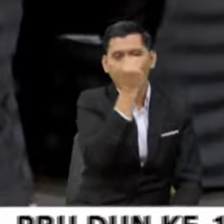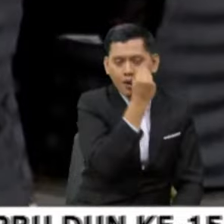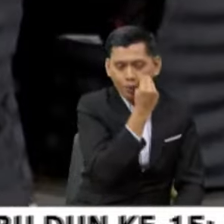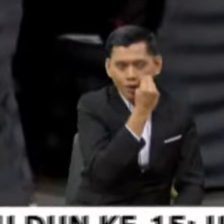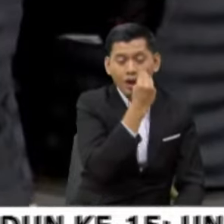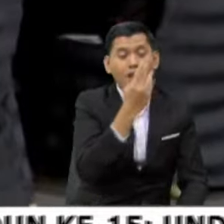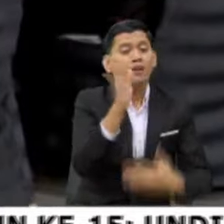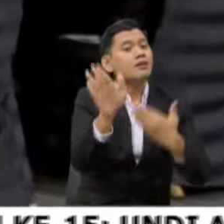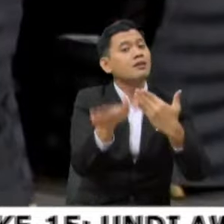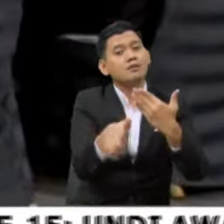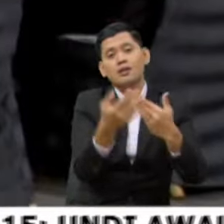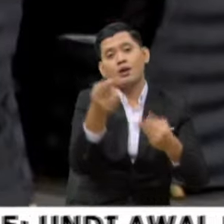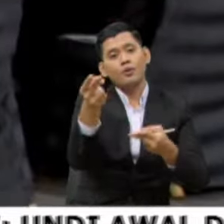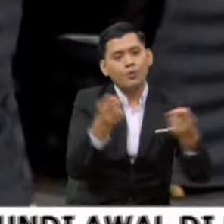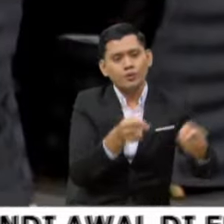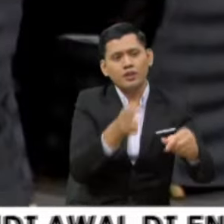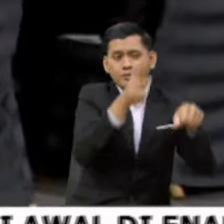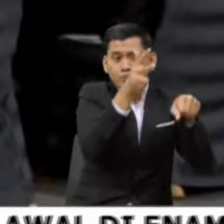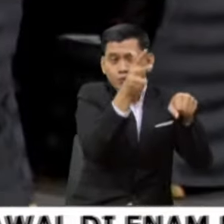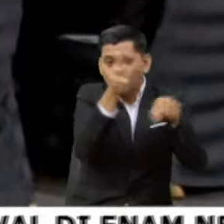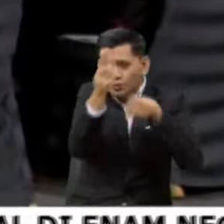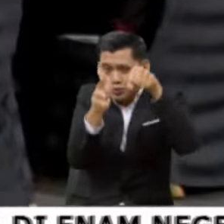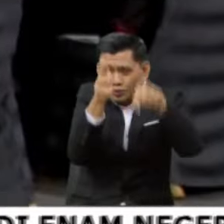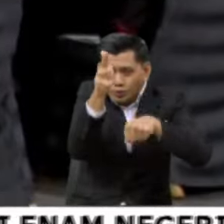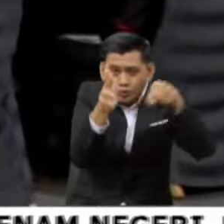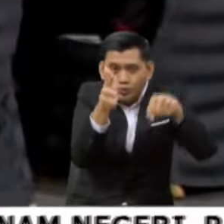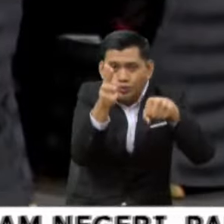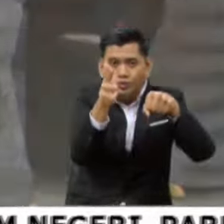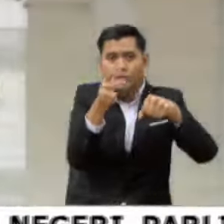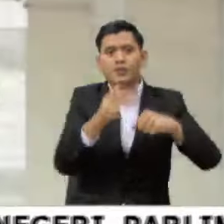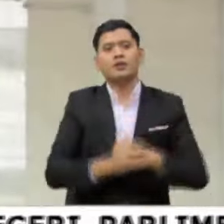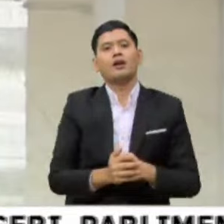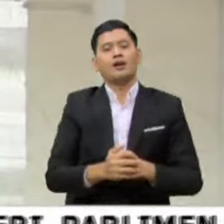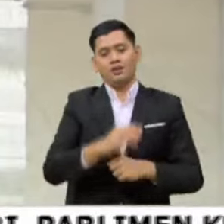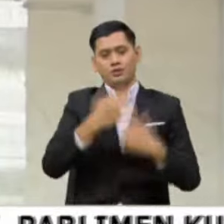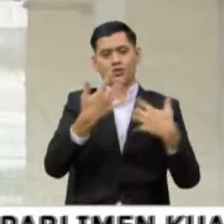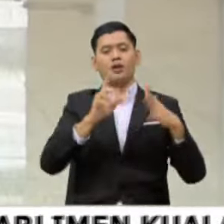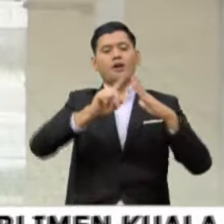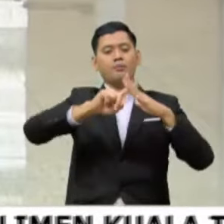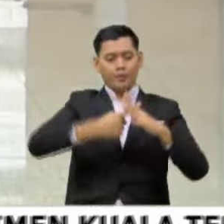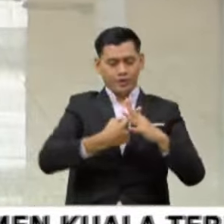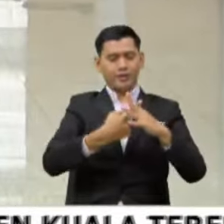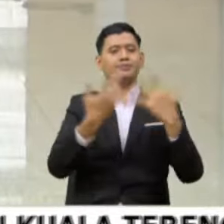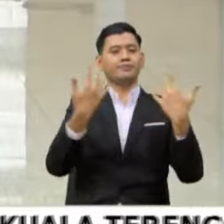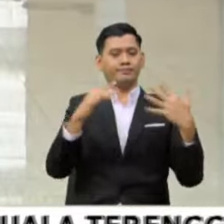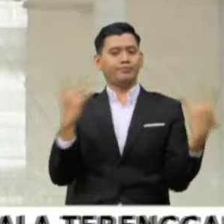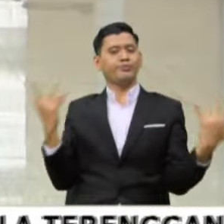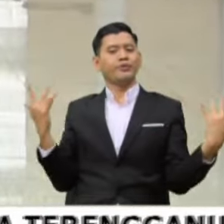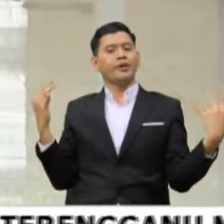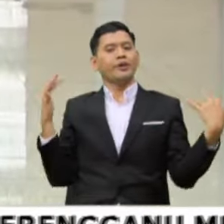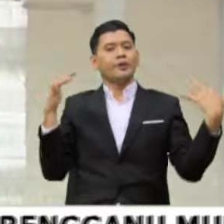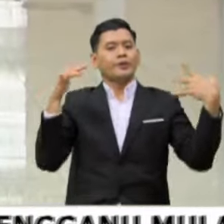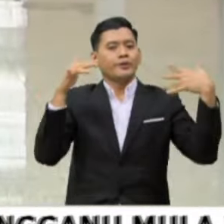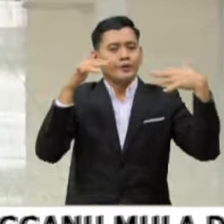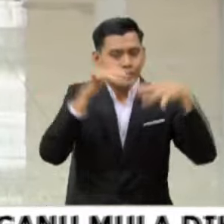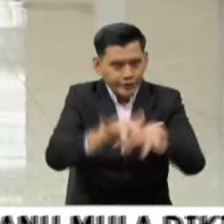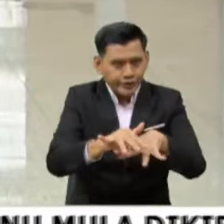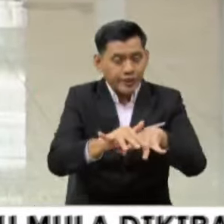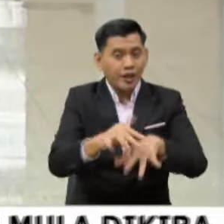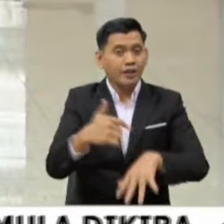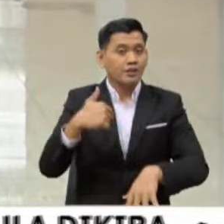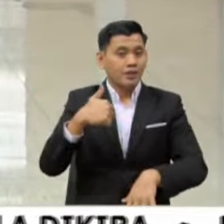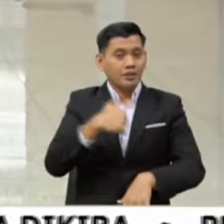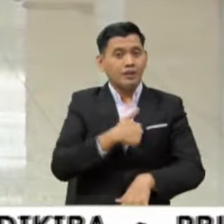urusan segala liputan. Sudah ramai sebenarnya yang sudah mula datang dan juga berkumpul. Kita